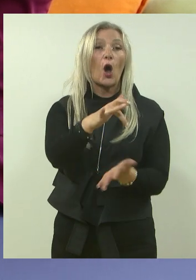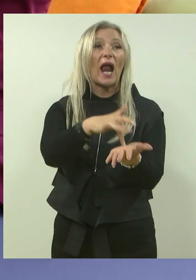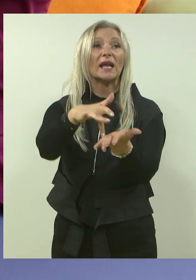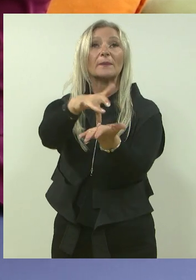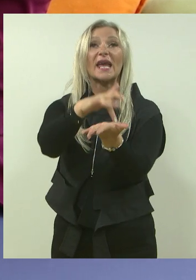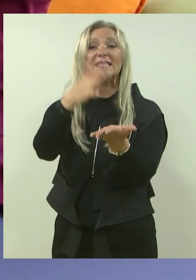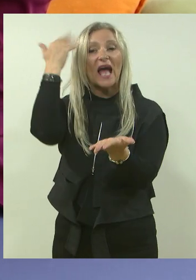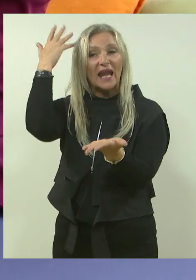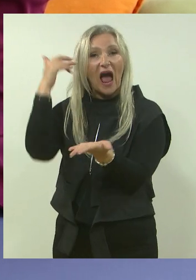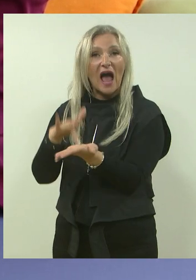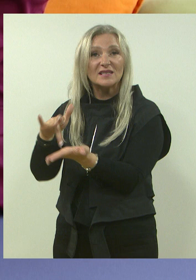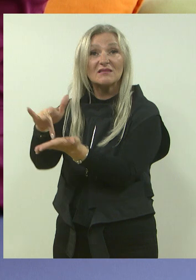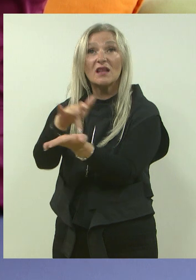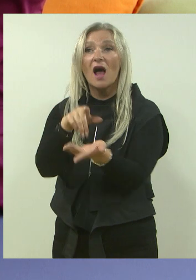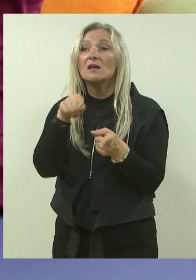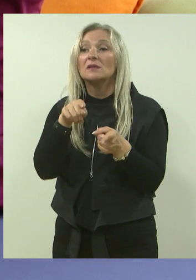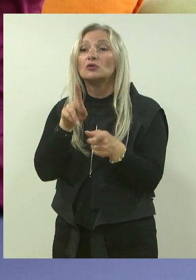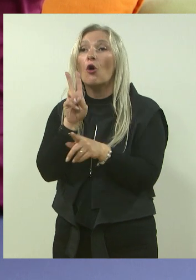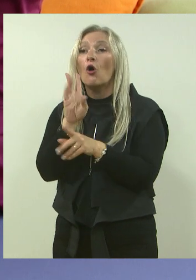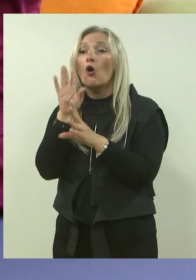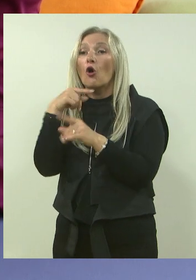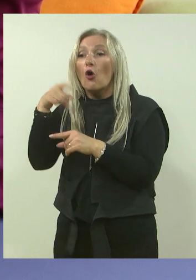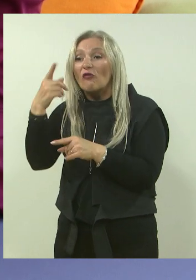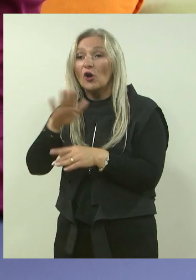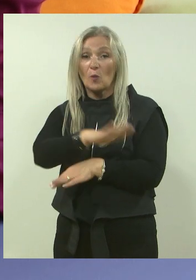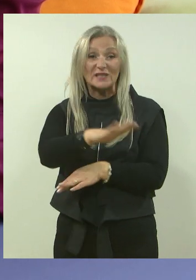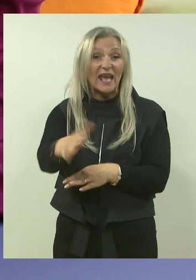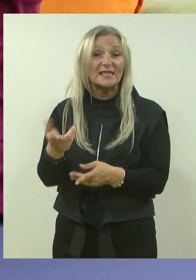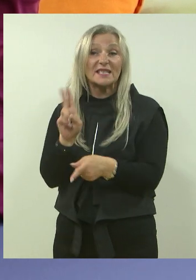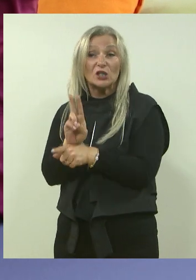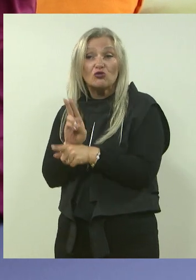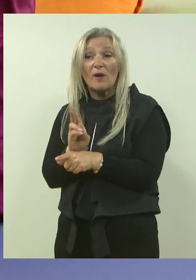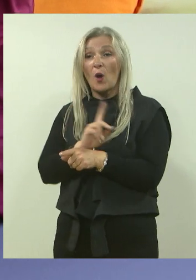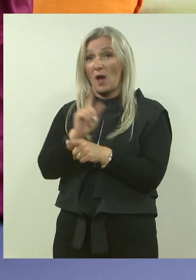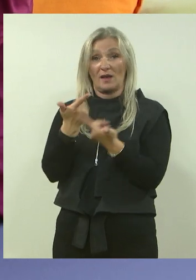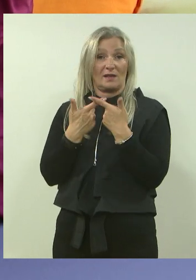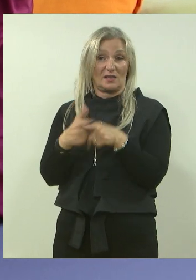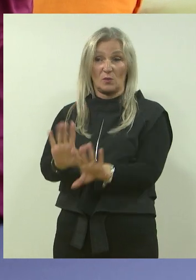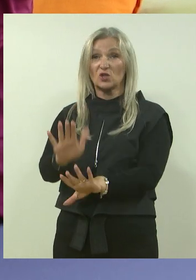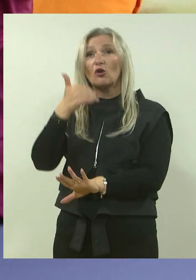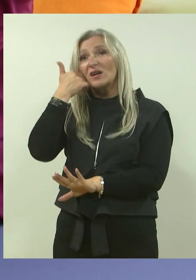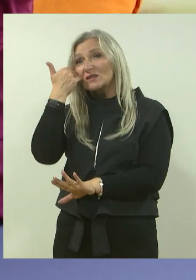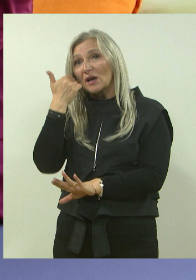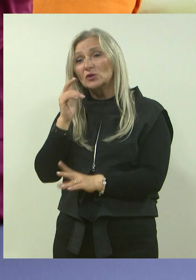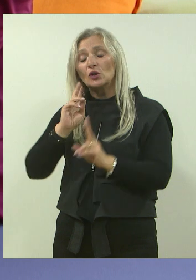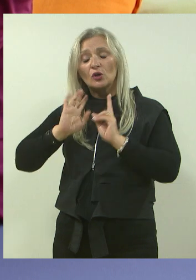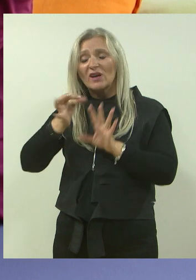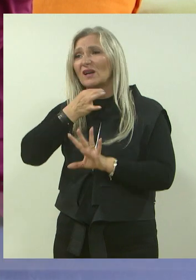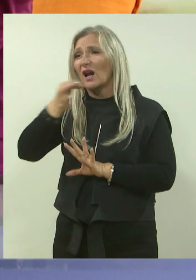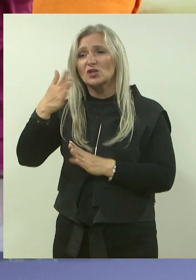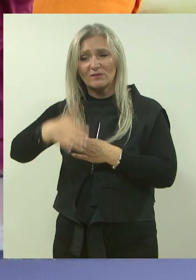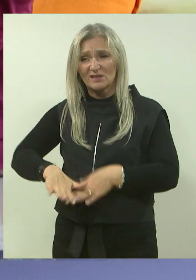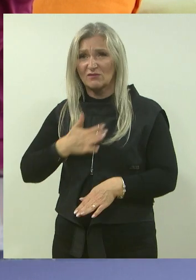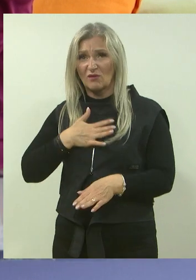i naselja, da to govorimo i svojoj djeci i čuvamo i zapravo ne smijemo se toga sramiti. Ja tu uvijek naglašavam na kraju